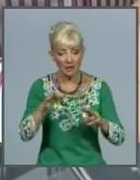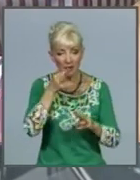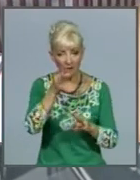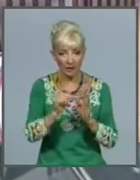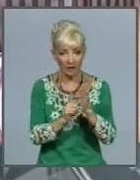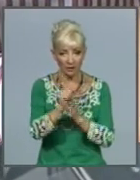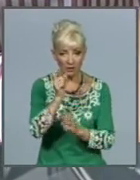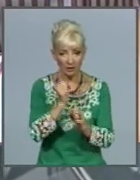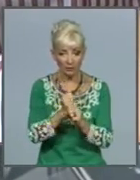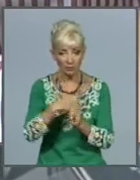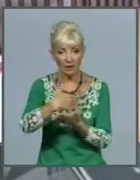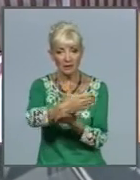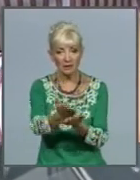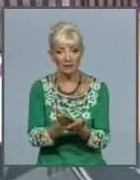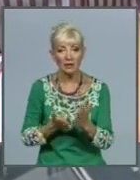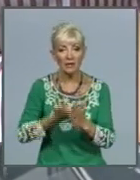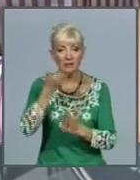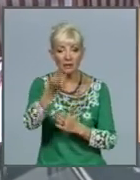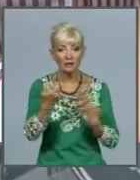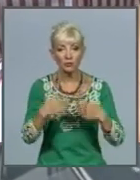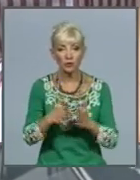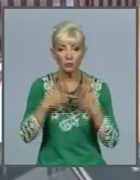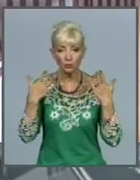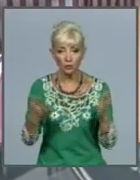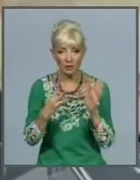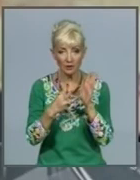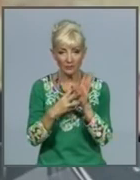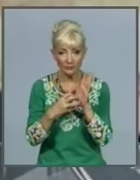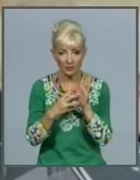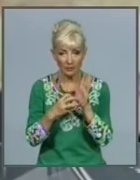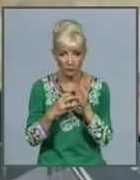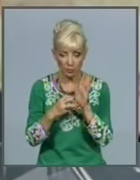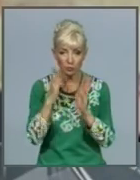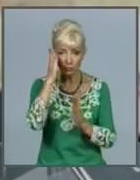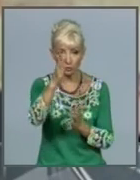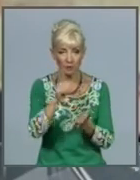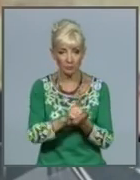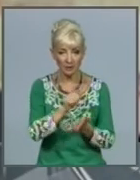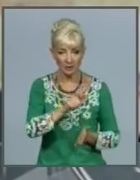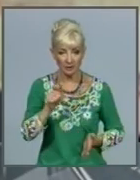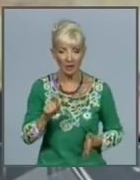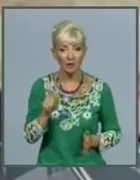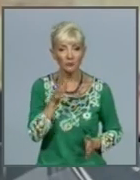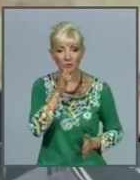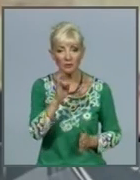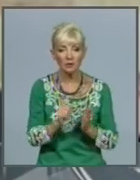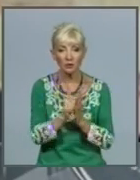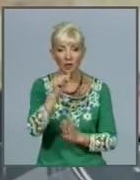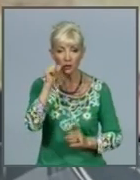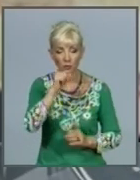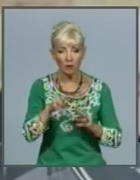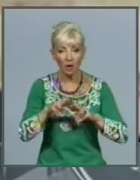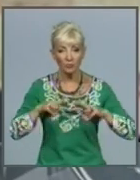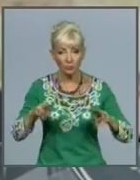сервісу заяви подали вже більше 800 майбутніх пенсіонерів. У той же час, ще на початку року в уряді анонсували